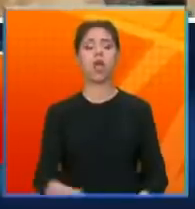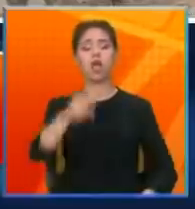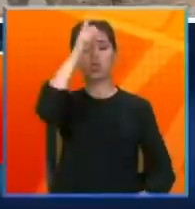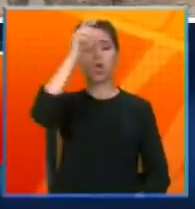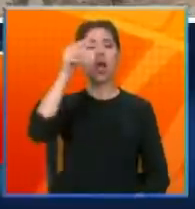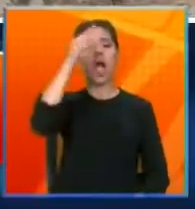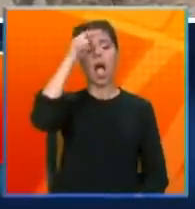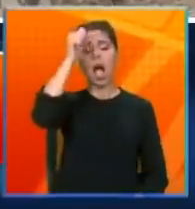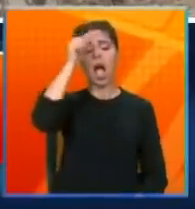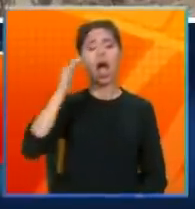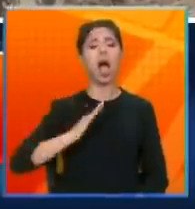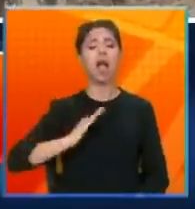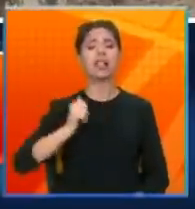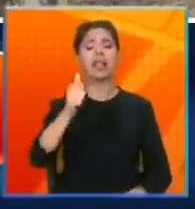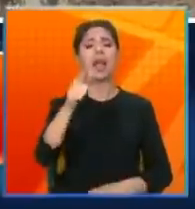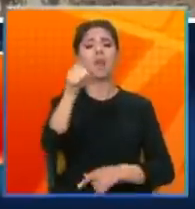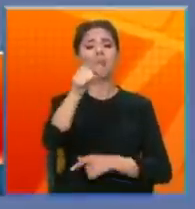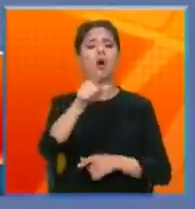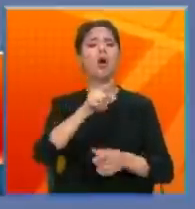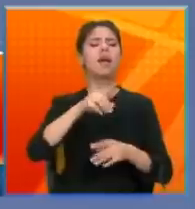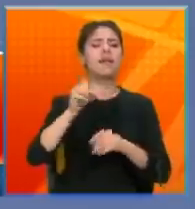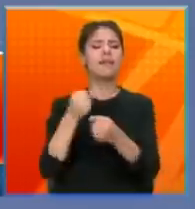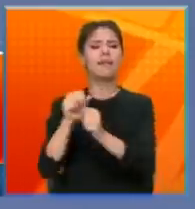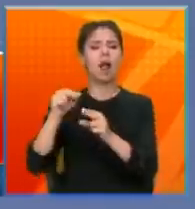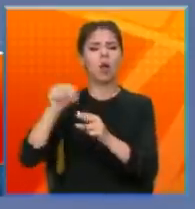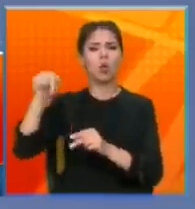Mehmetçik adım adım Irak'ın kuzeyinde işte böyle ilerliyor.